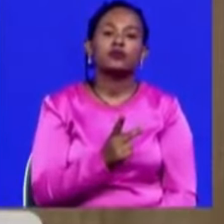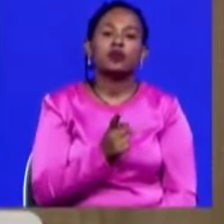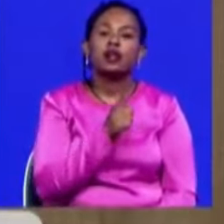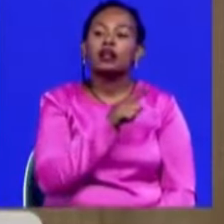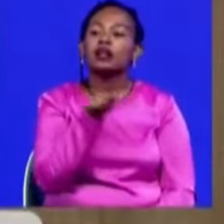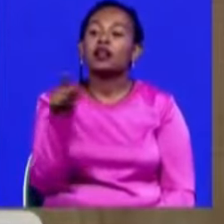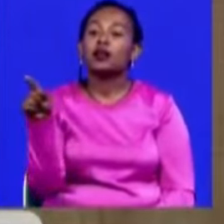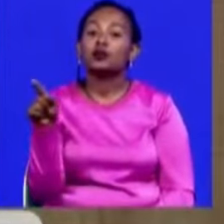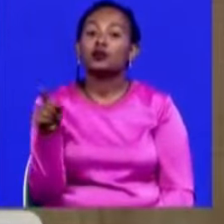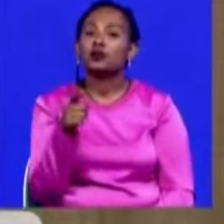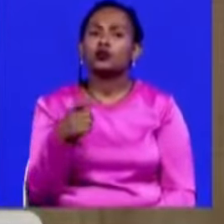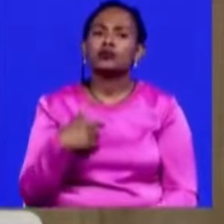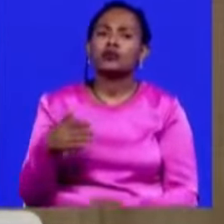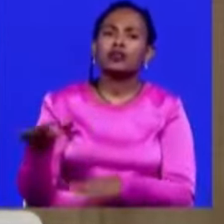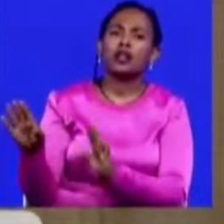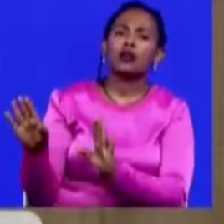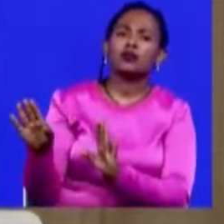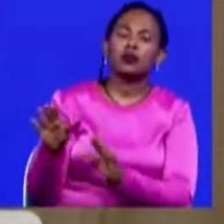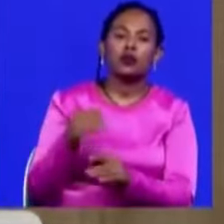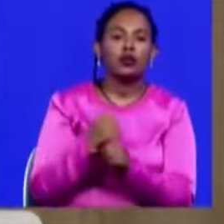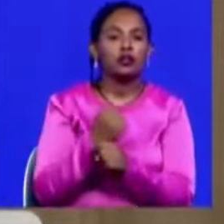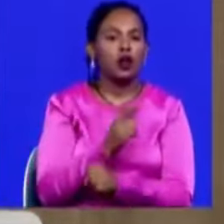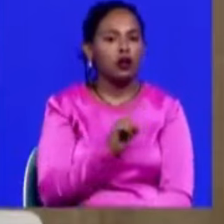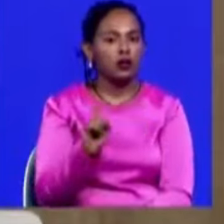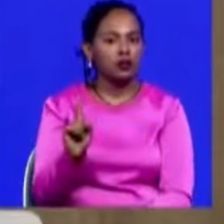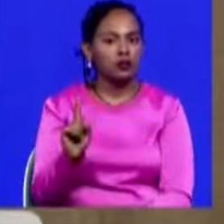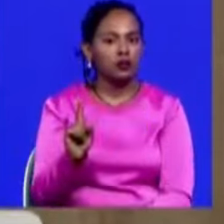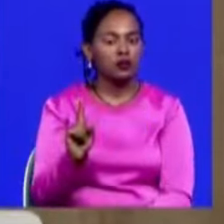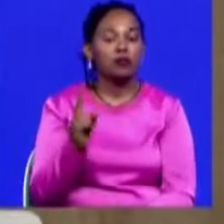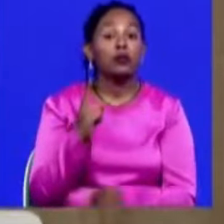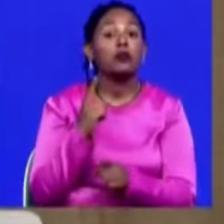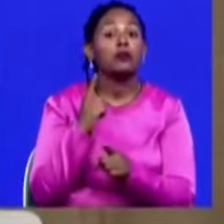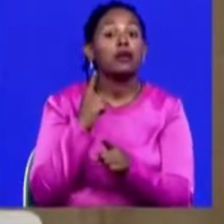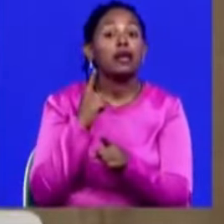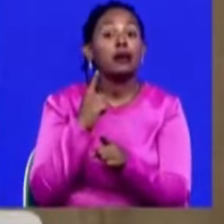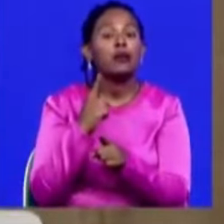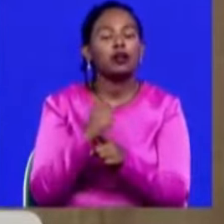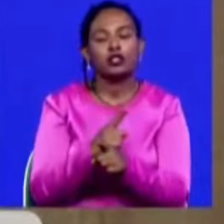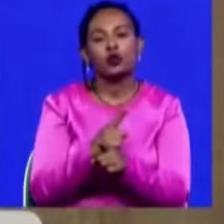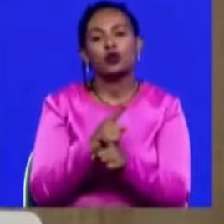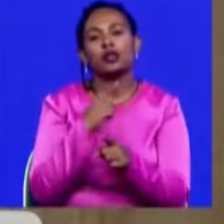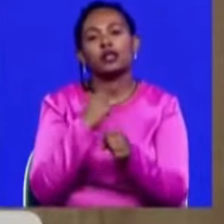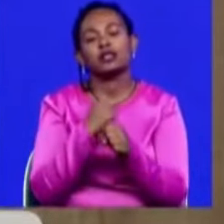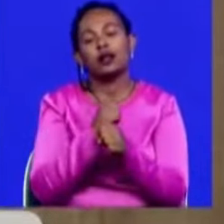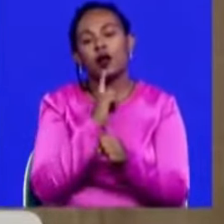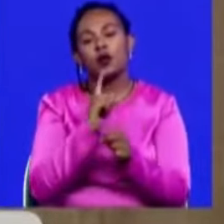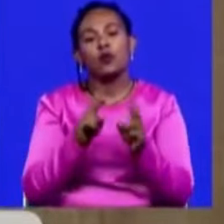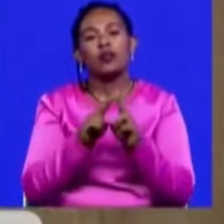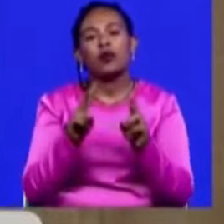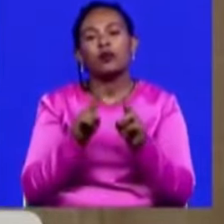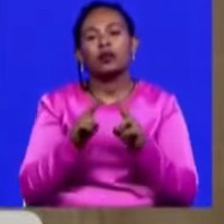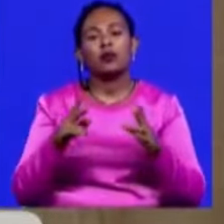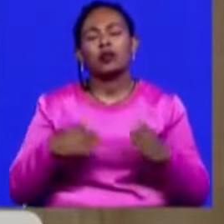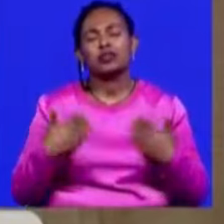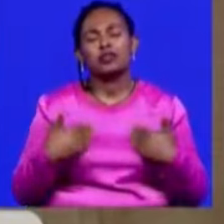ለእነሱ ስለሆነ ግድ የለም ተብሎ የተሰራ ስራ አይደለም። በሚገባቸው ልክ የተሰራ ስራ ነው። በጣም በጣም